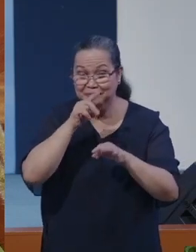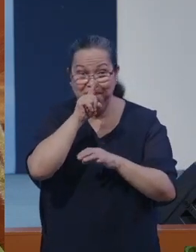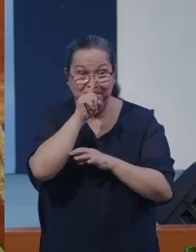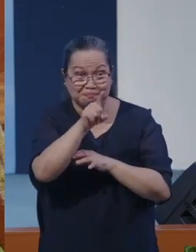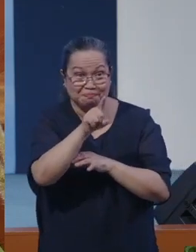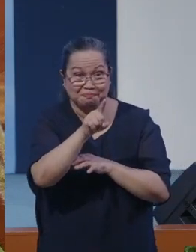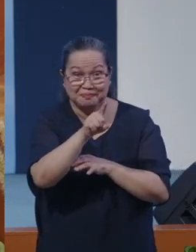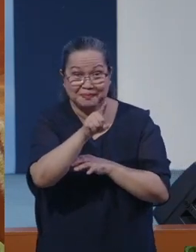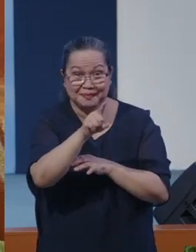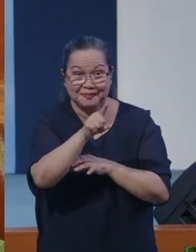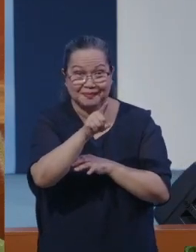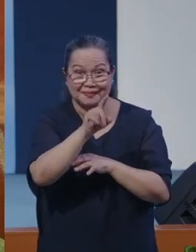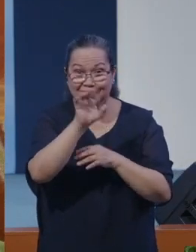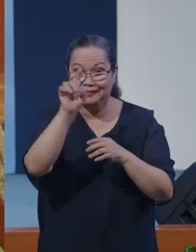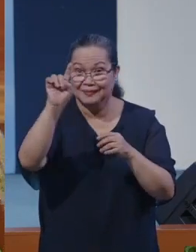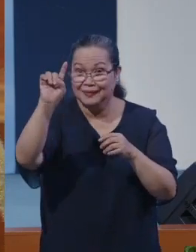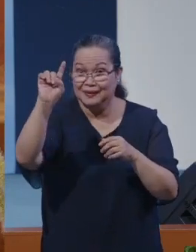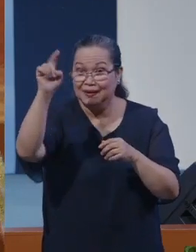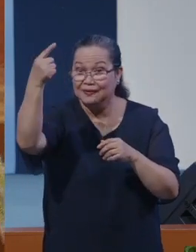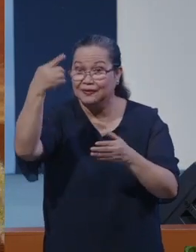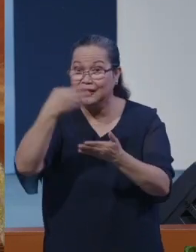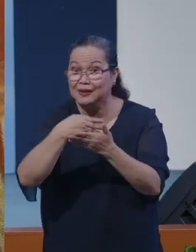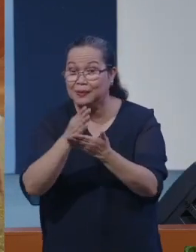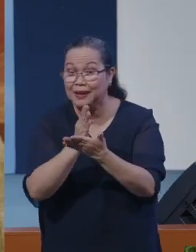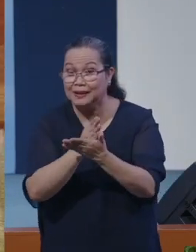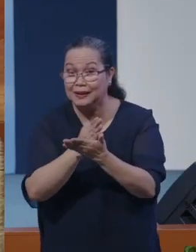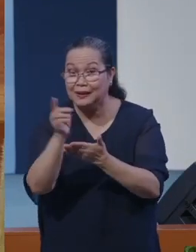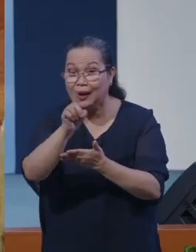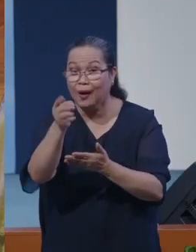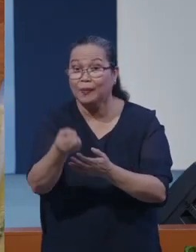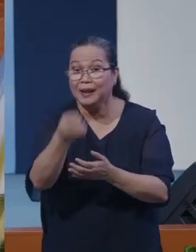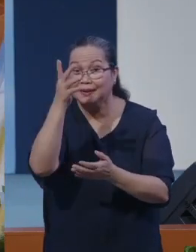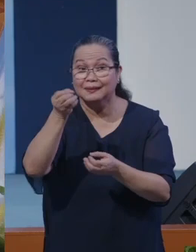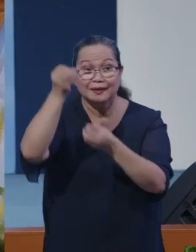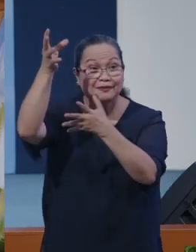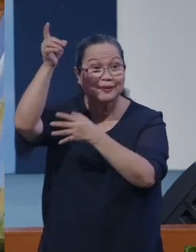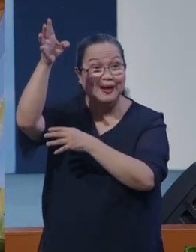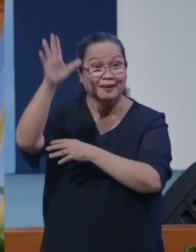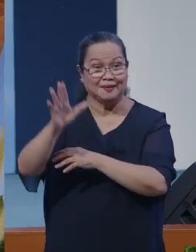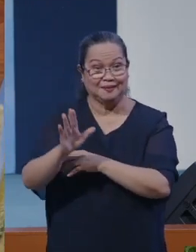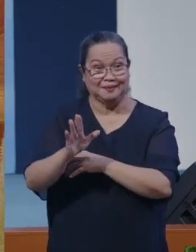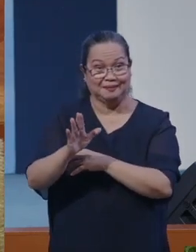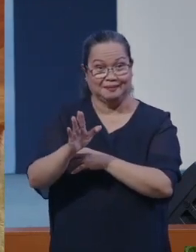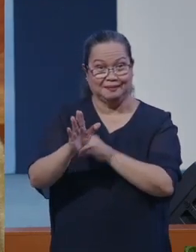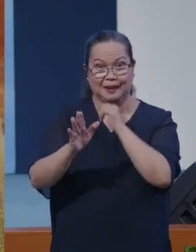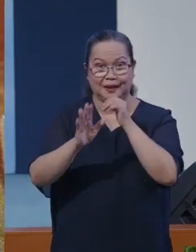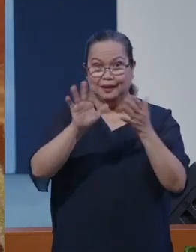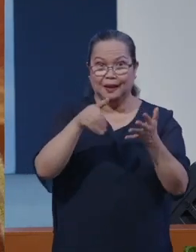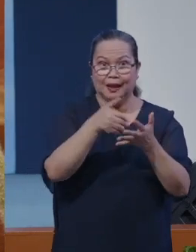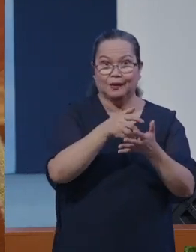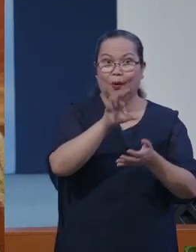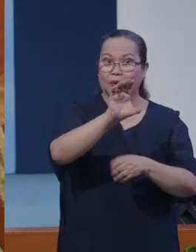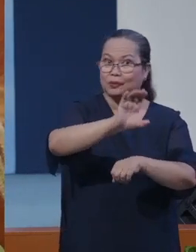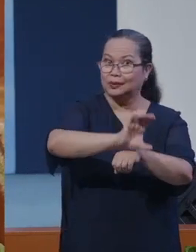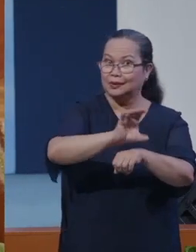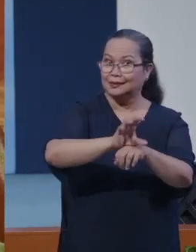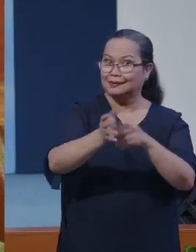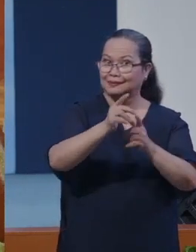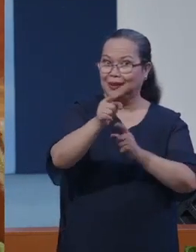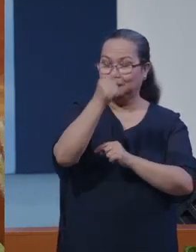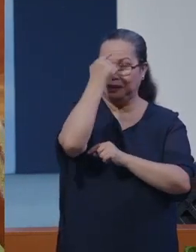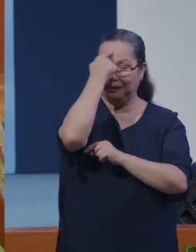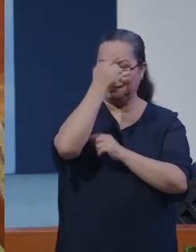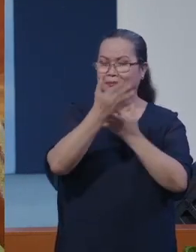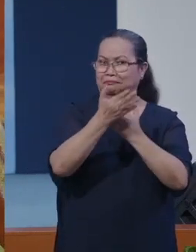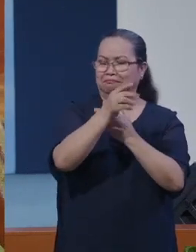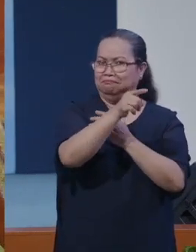yun, ang una niyong babudgetin, magkano ibibigay ko sa Panginoon? Hindi naman lahat sa church na to. Baka isipin nyo.